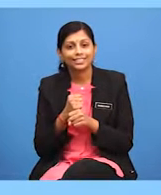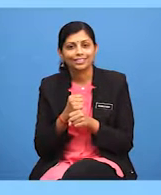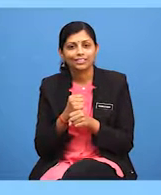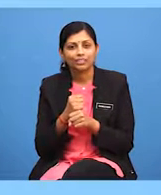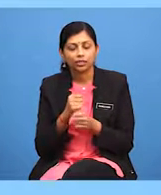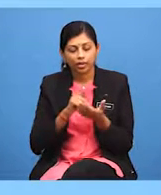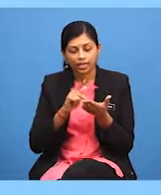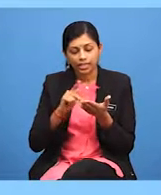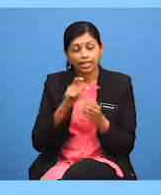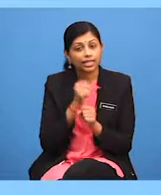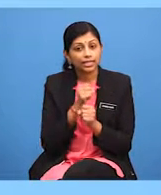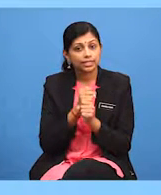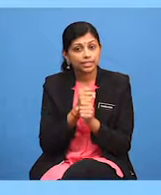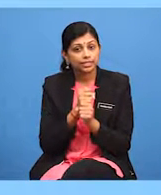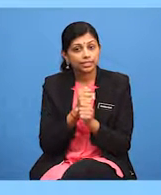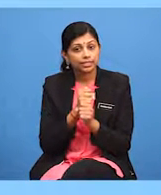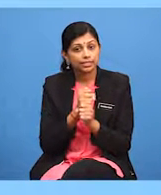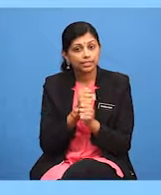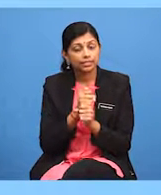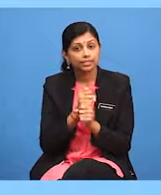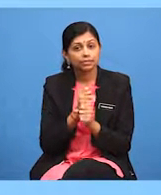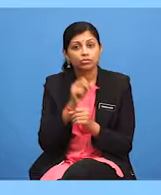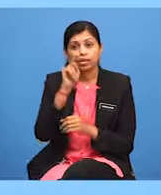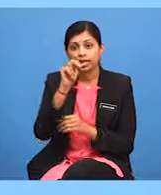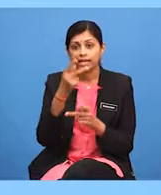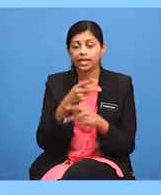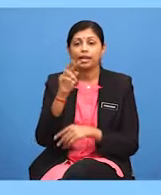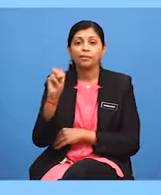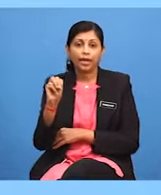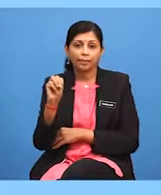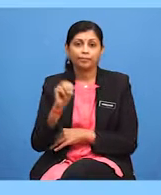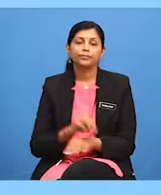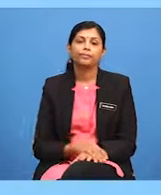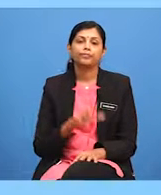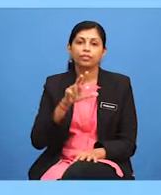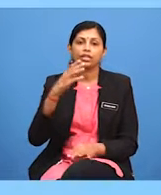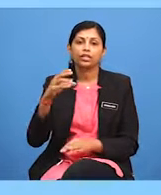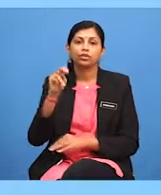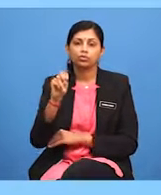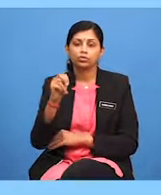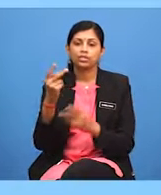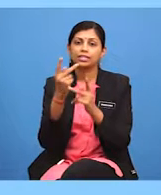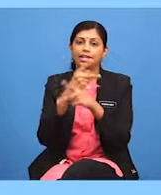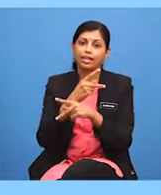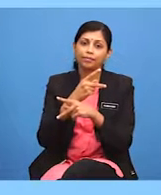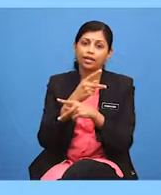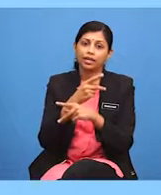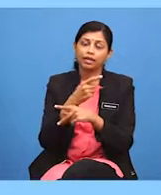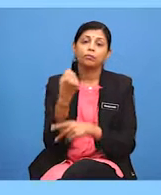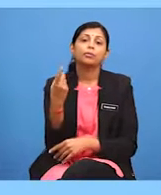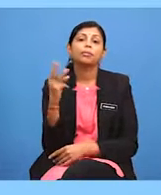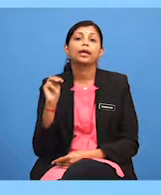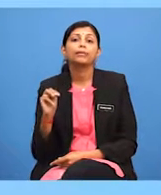dahulu. Daya sebanyak 300 Newton didarabkan dengan